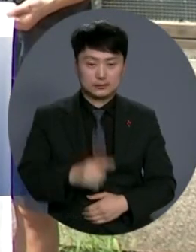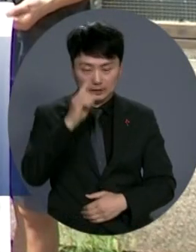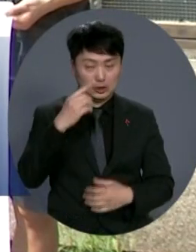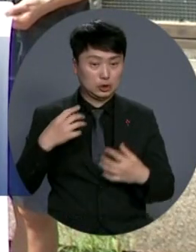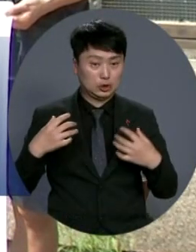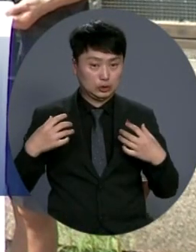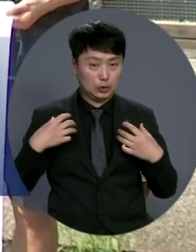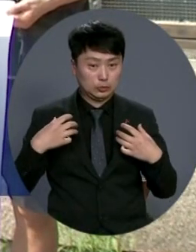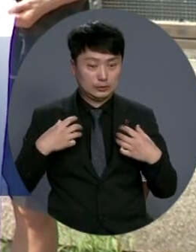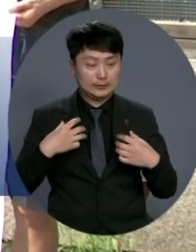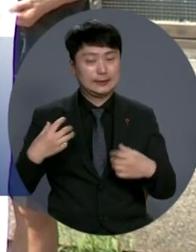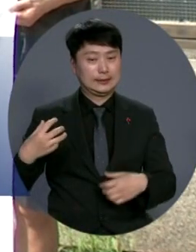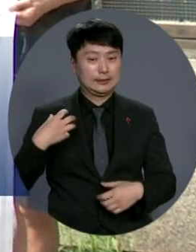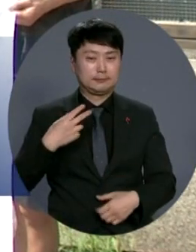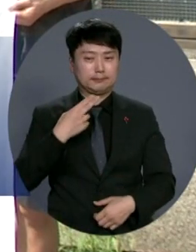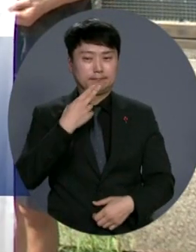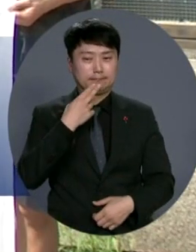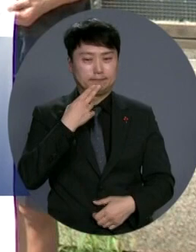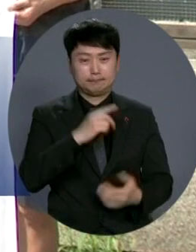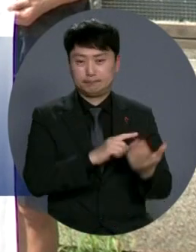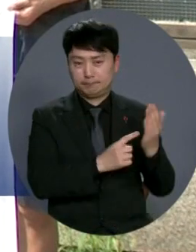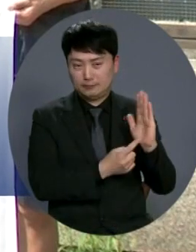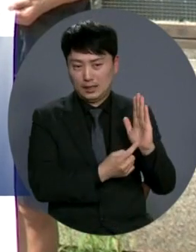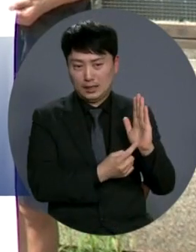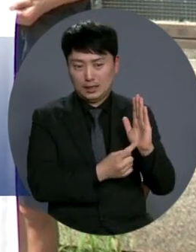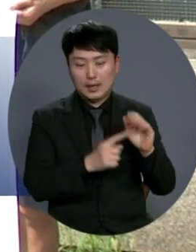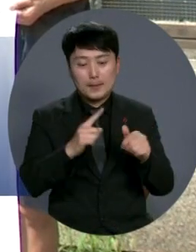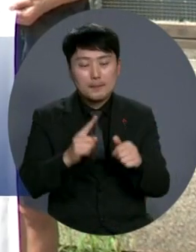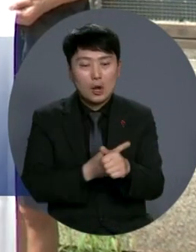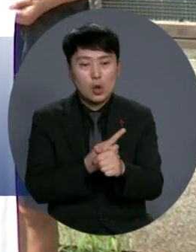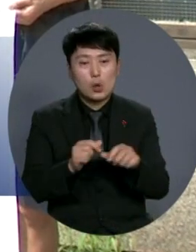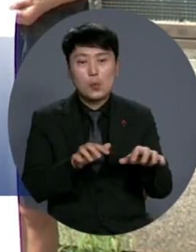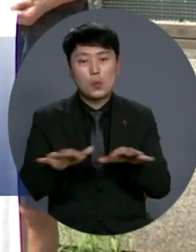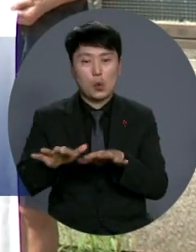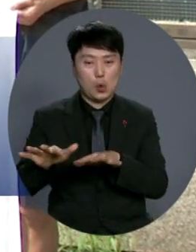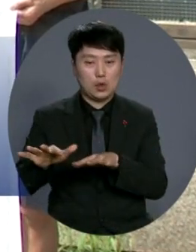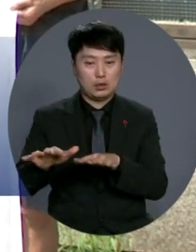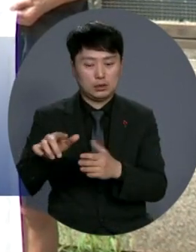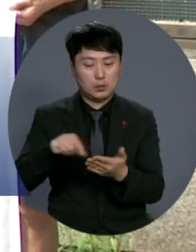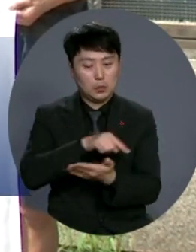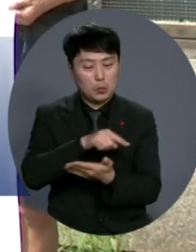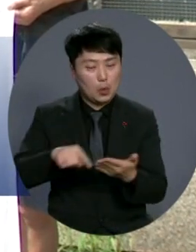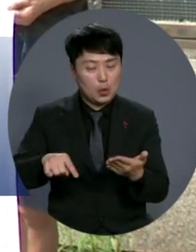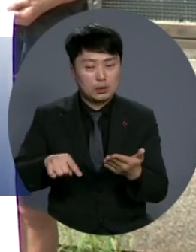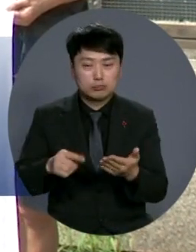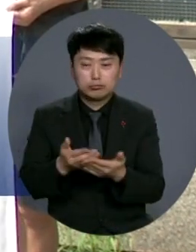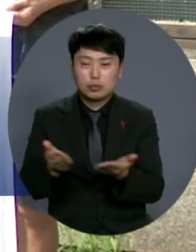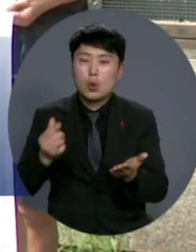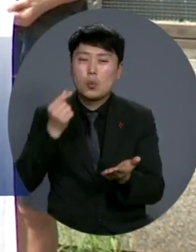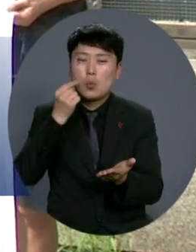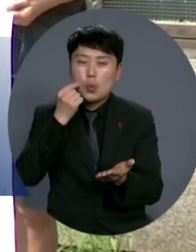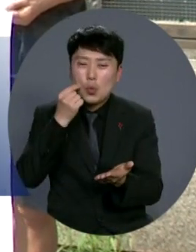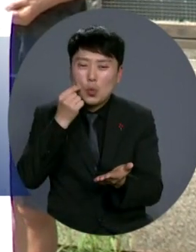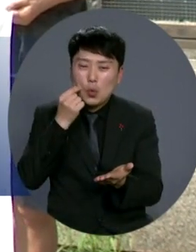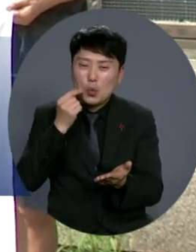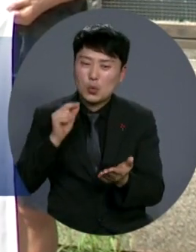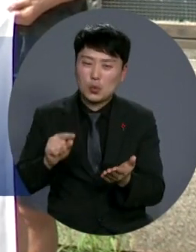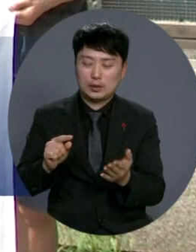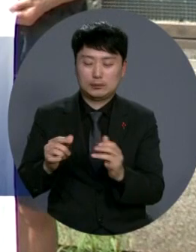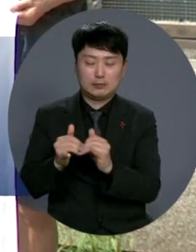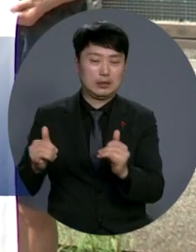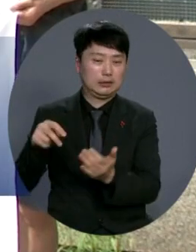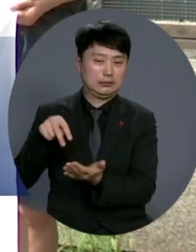정부가 책임이 없다 스스로 하면서 자연재해이기 때문에 우리가 위자료를 물려줄 수가 없다 이렇게 얘기하는 것은